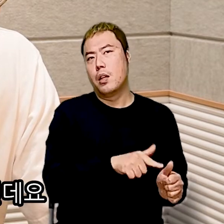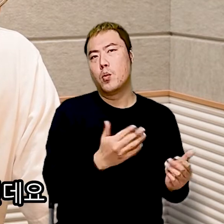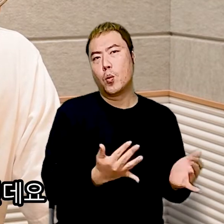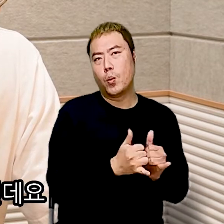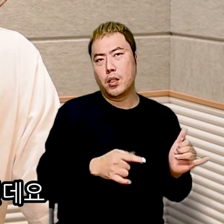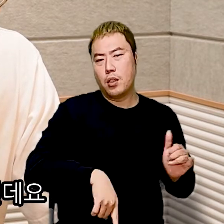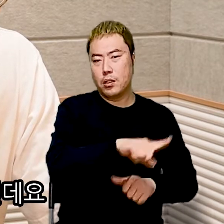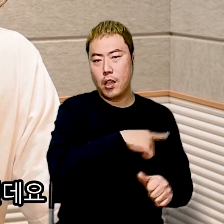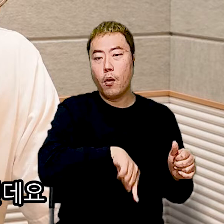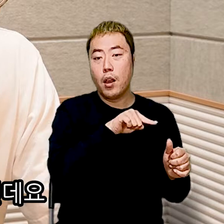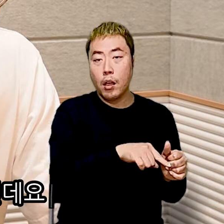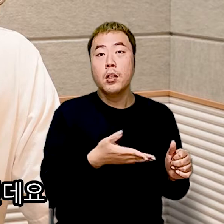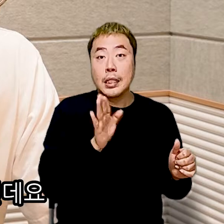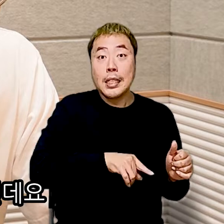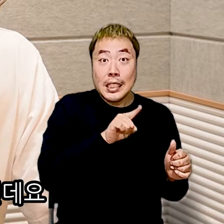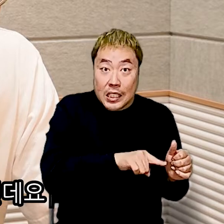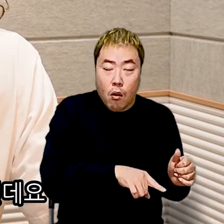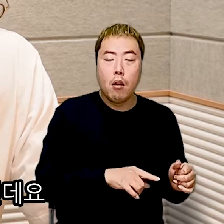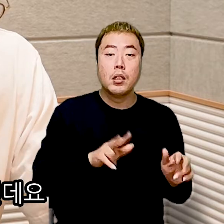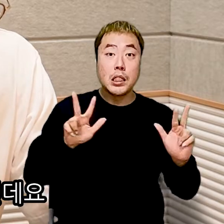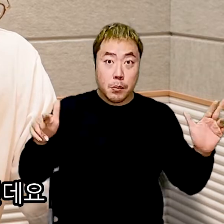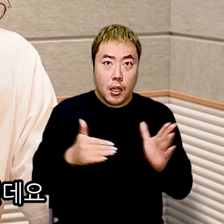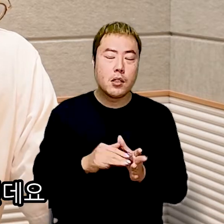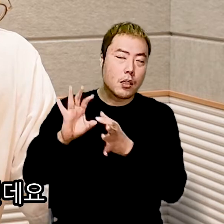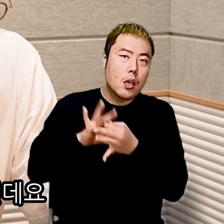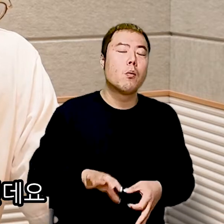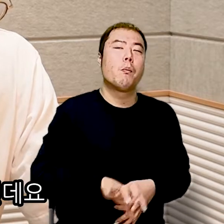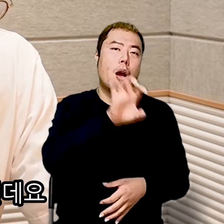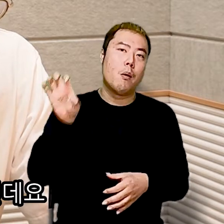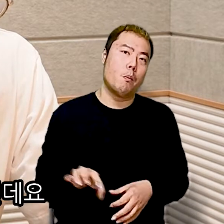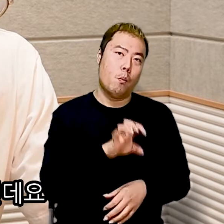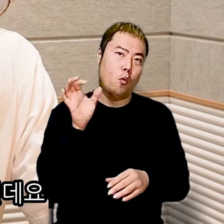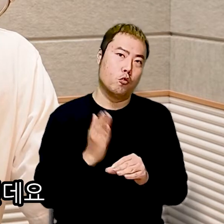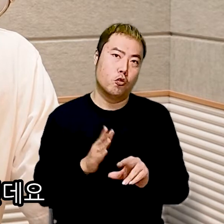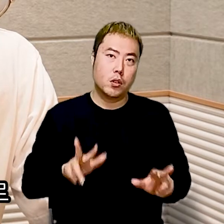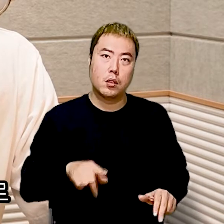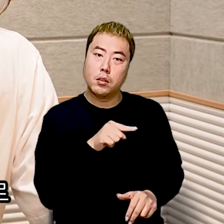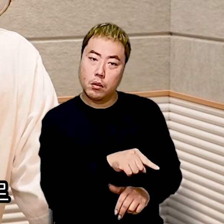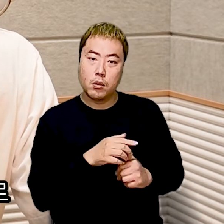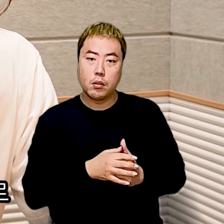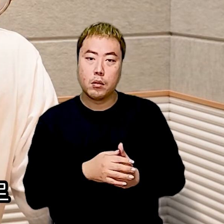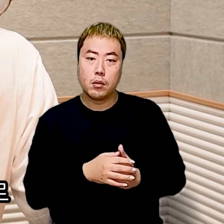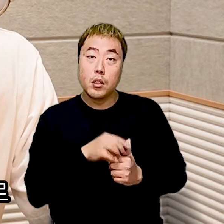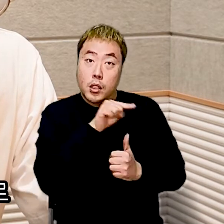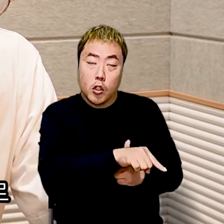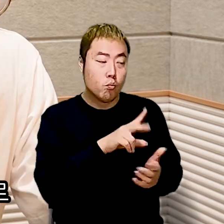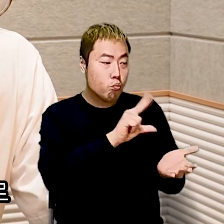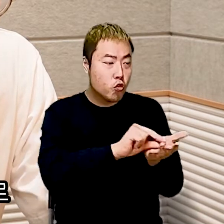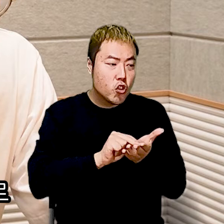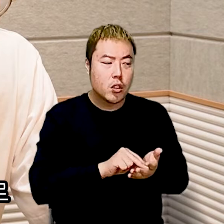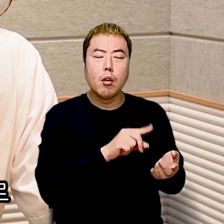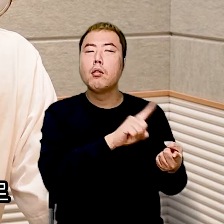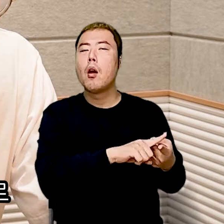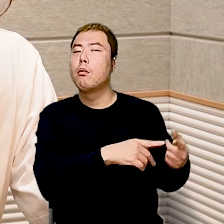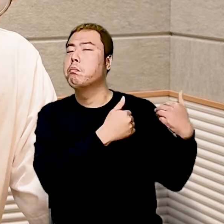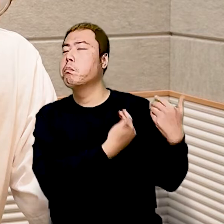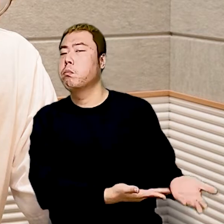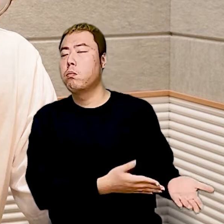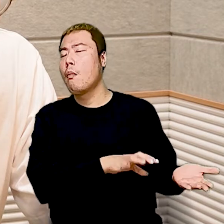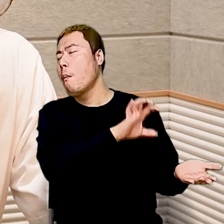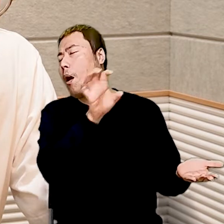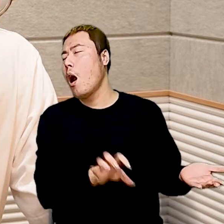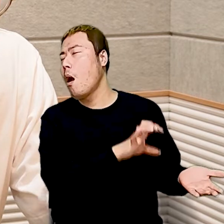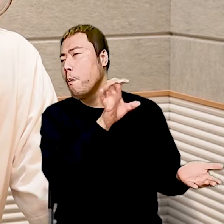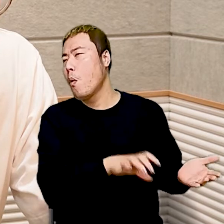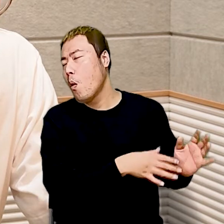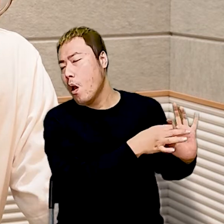그 문제가 계속 되고 있는 상황인데요. 이렇게 문제가 적체된 상태로